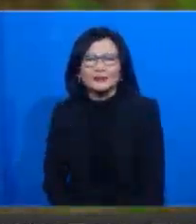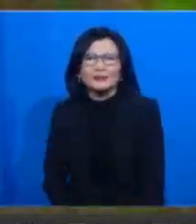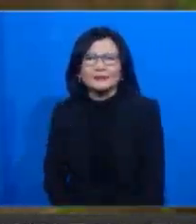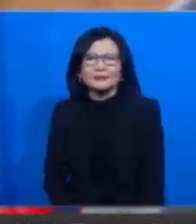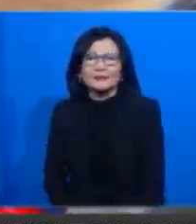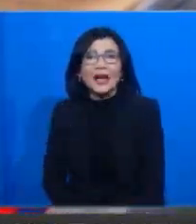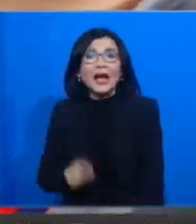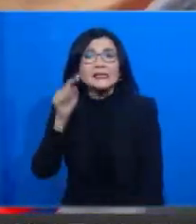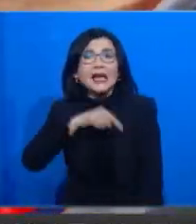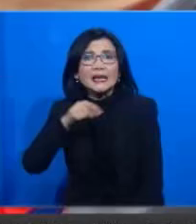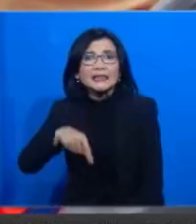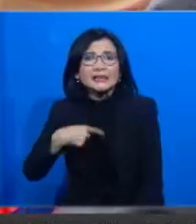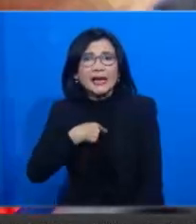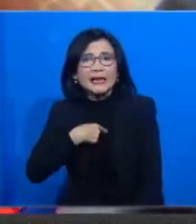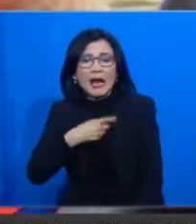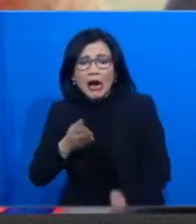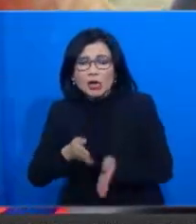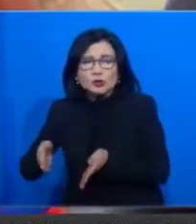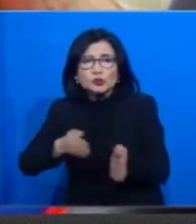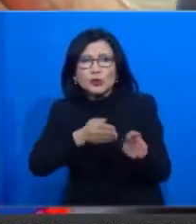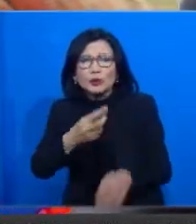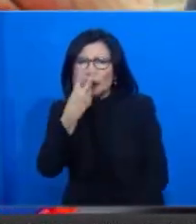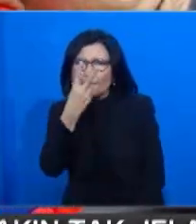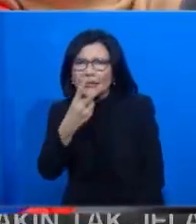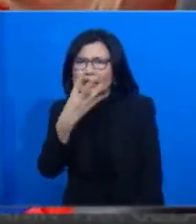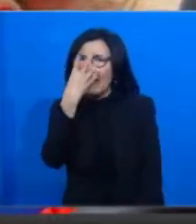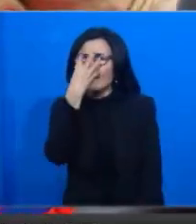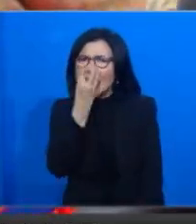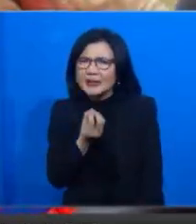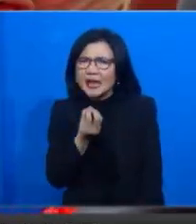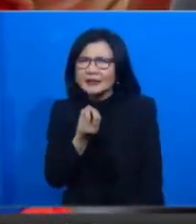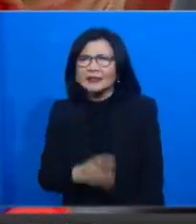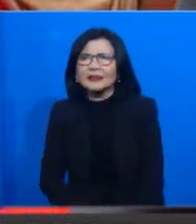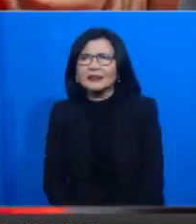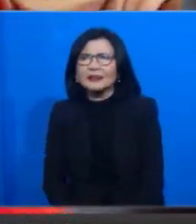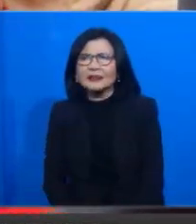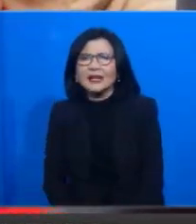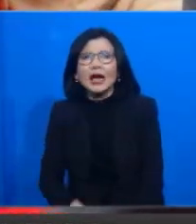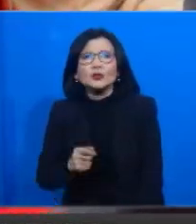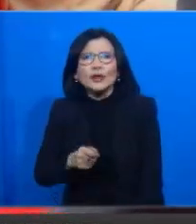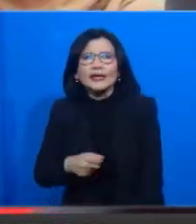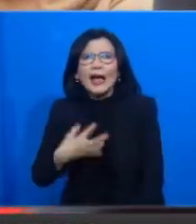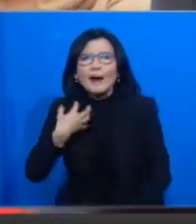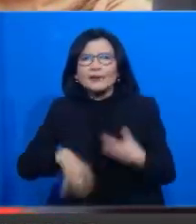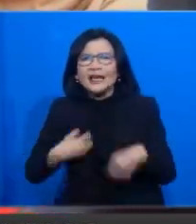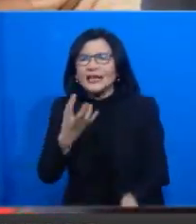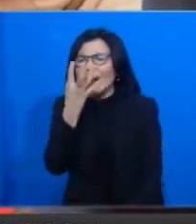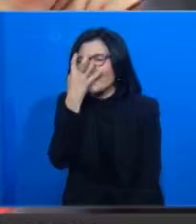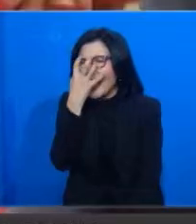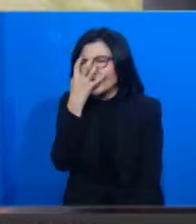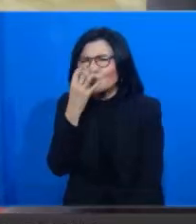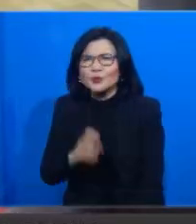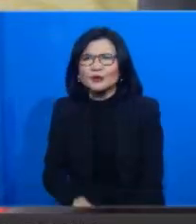Saat ini saya sedang menyusuri sungai untuk melihat bekantan yang ternyata tergolong hewan pemalu, jadi tidak banyak yang